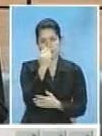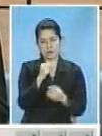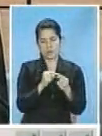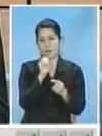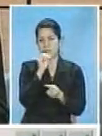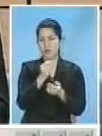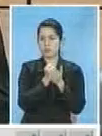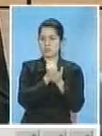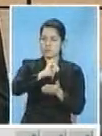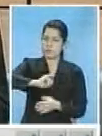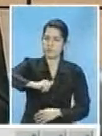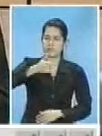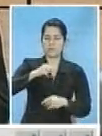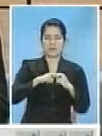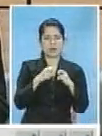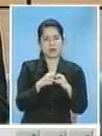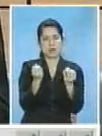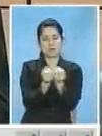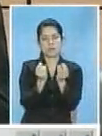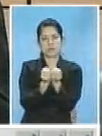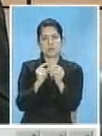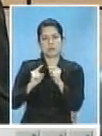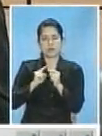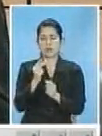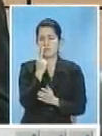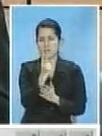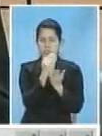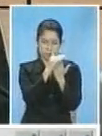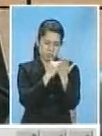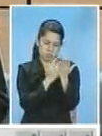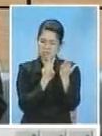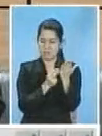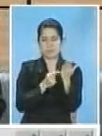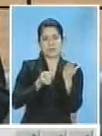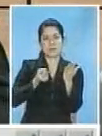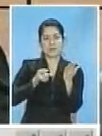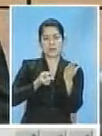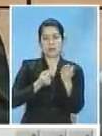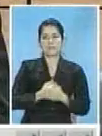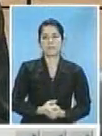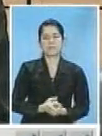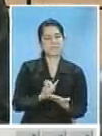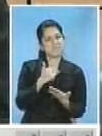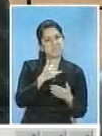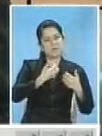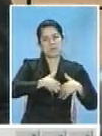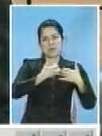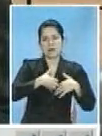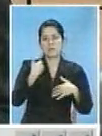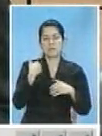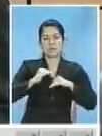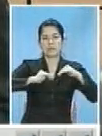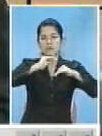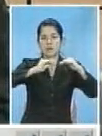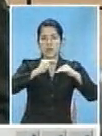าอุทกภัยแต่พอไปดูข้างในก็ยังเป็นของเดิมอยู่เลยครับอุตสาหกรรมเขาจะตายไม่ตายอยู่แล้วครับท่านก็ยังไปส่งเสริม